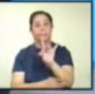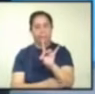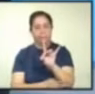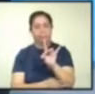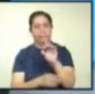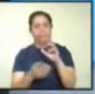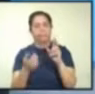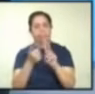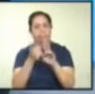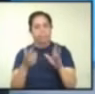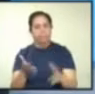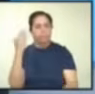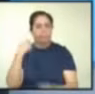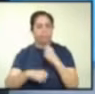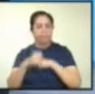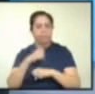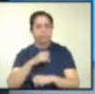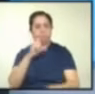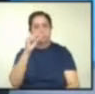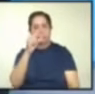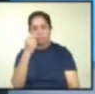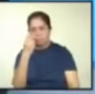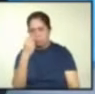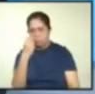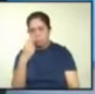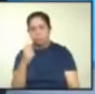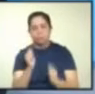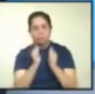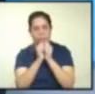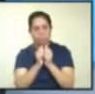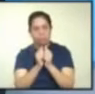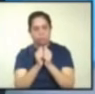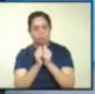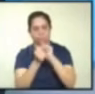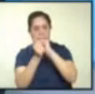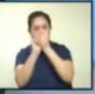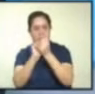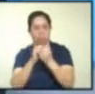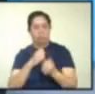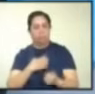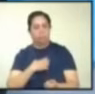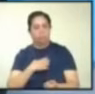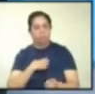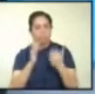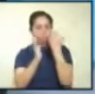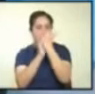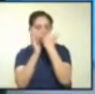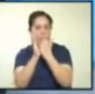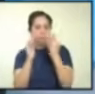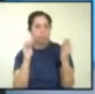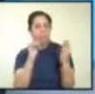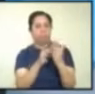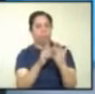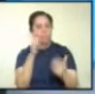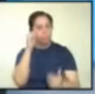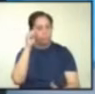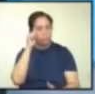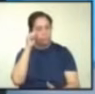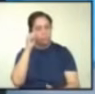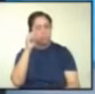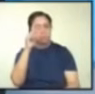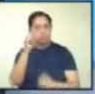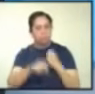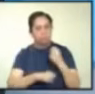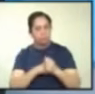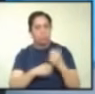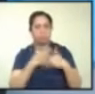ika-58 biktima ng massacre noong taong 2012. Sinama siya sa amended complaint ng mga prosecutor laban sa mga ampatuan. 3 taon